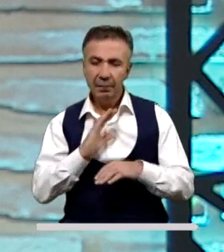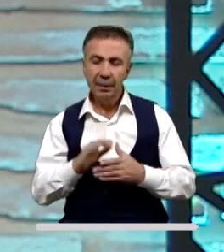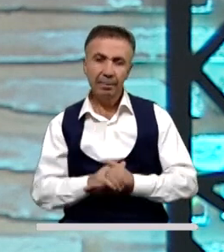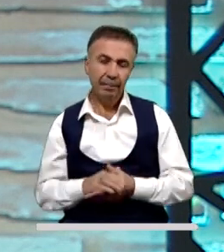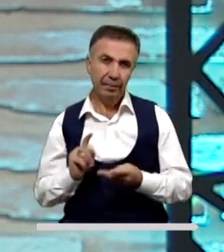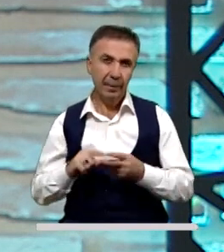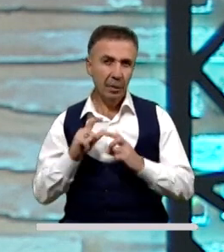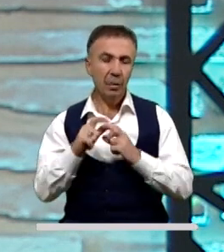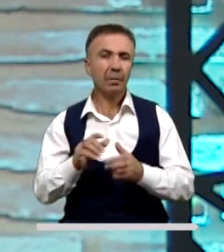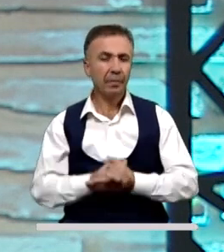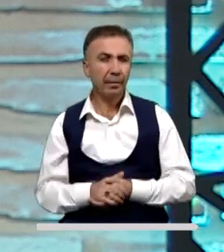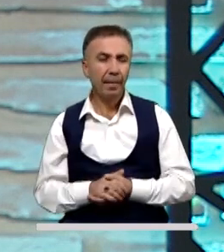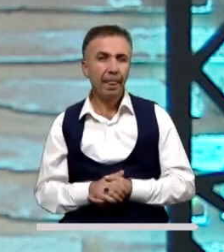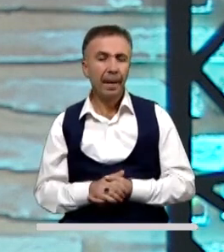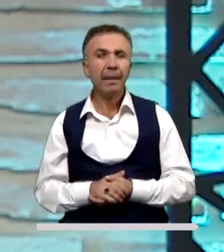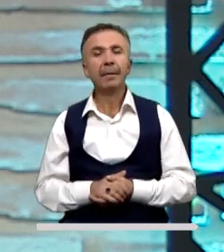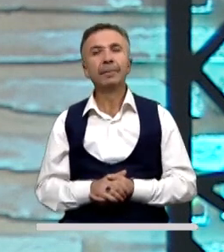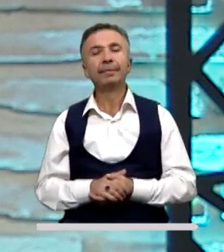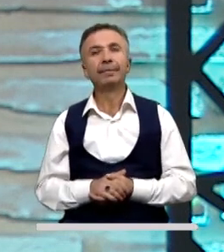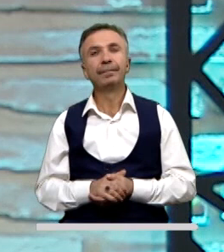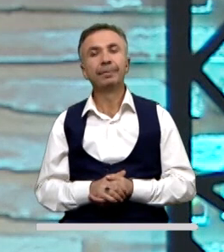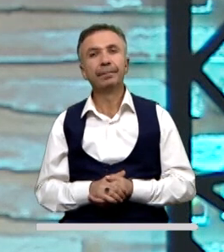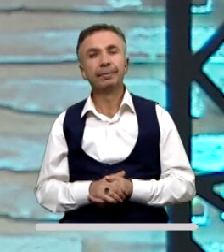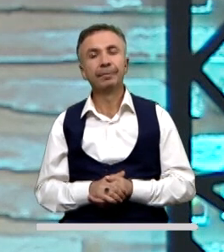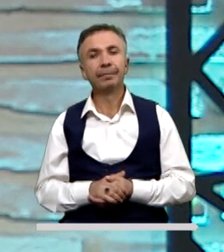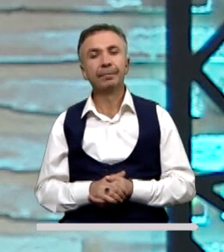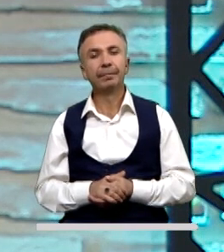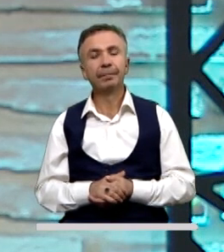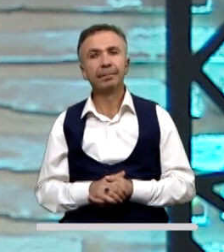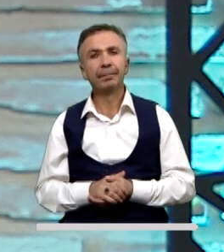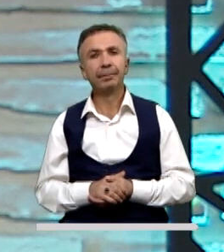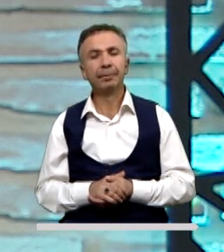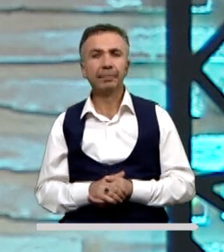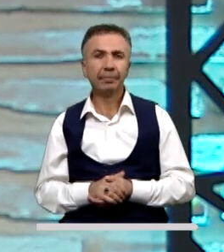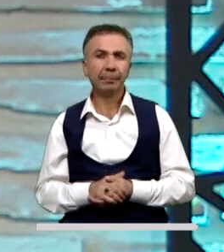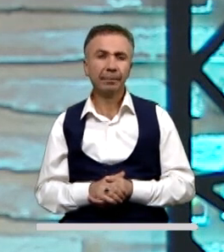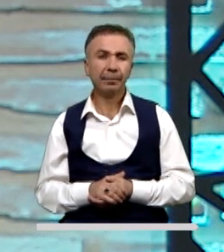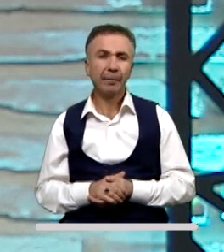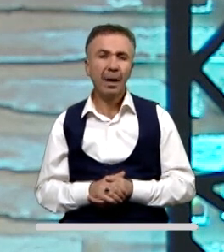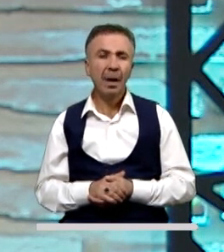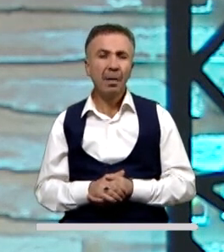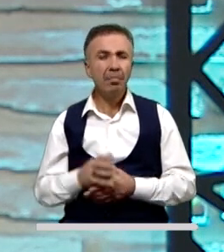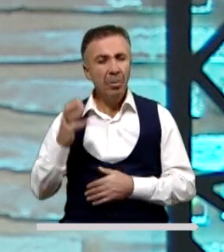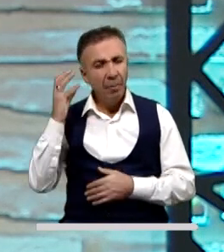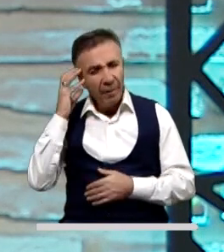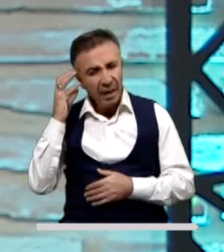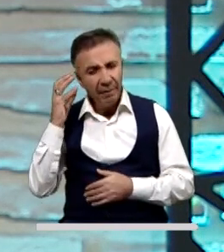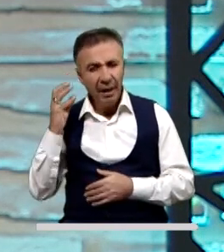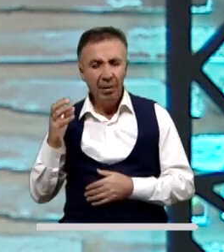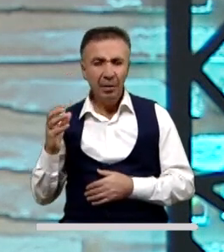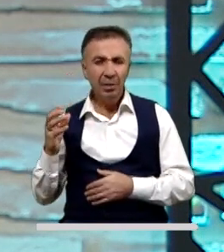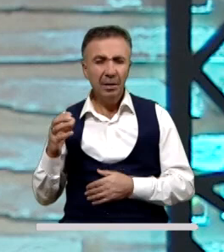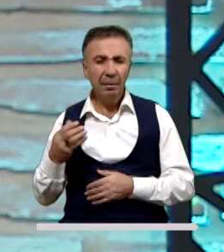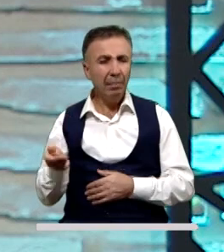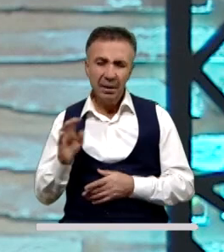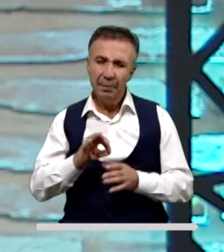nedir? Diğer soru bu yani hayrı yakın birisine bağışlayabilir miyiz? Peki. Soralım